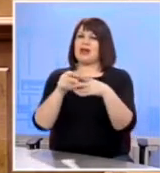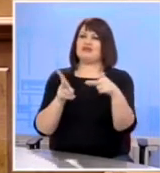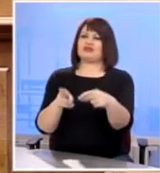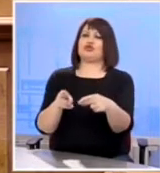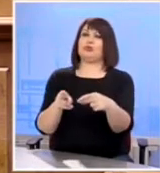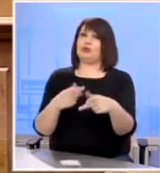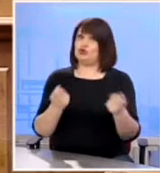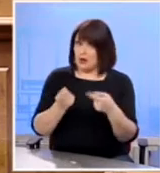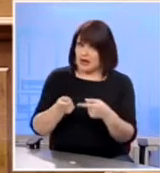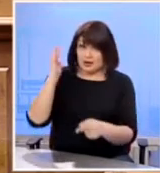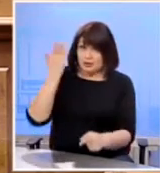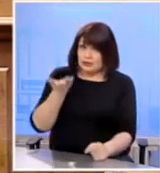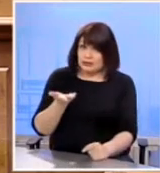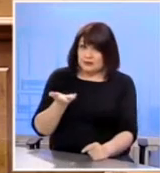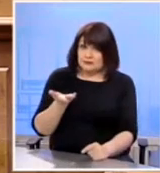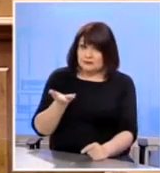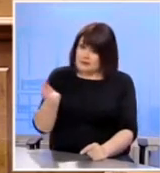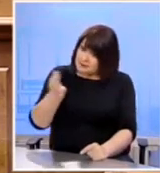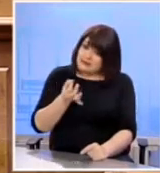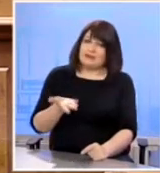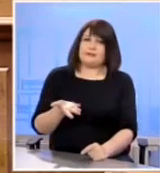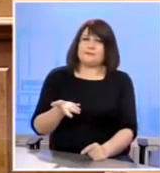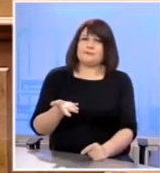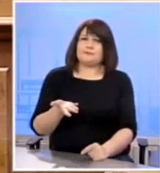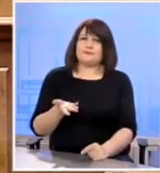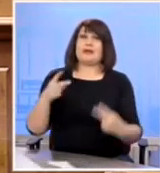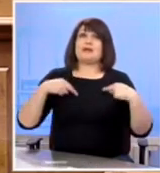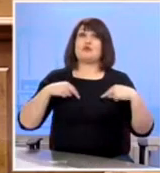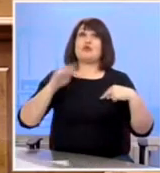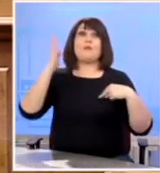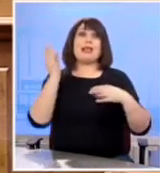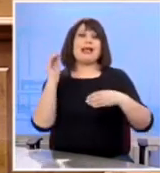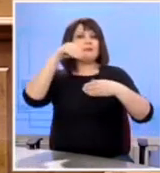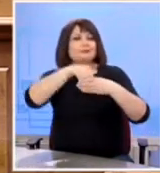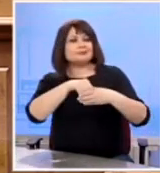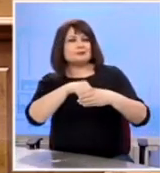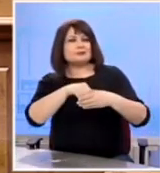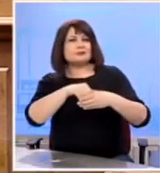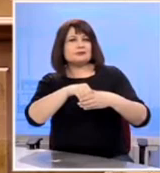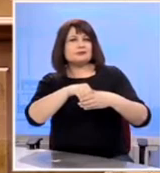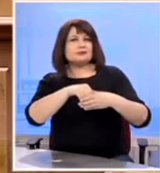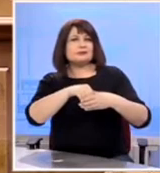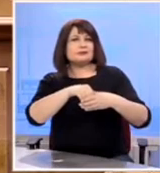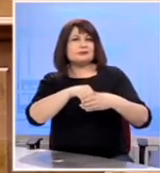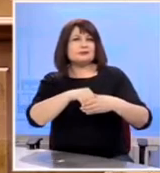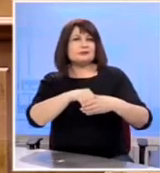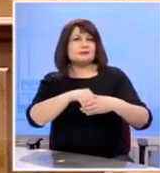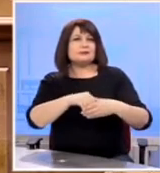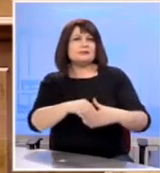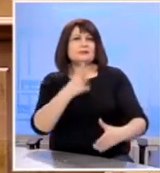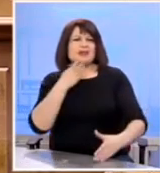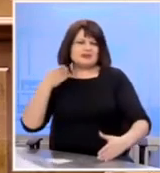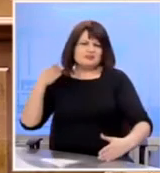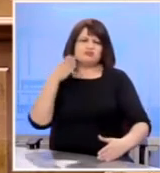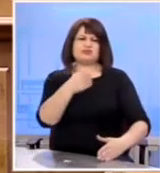Ή για το εάν εμπόδισε το Εποπτικό Συμβούλιο υπουργό της προηγούμενης κυβέρνησης να μπαίνει ο Σταύρος Μιχαλοπολίος στο στούντιο, να